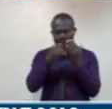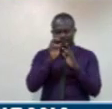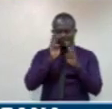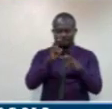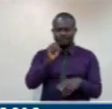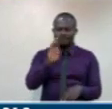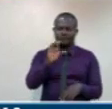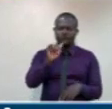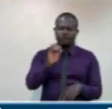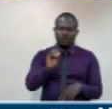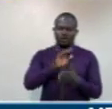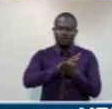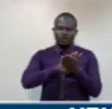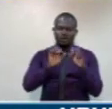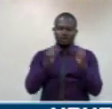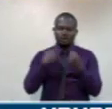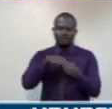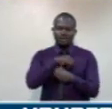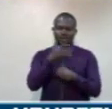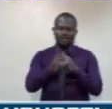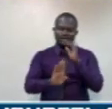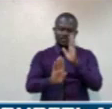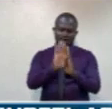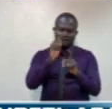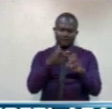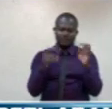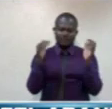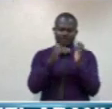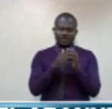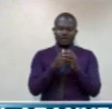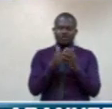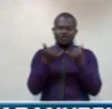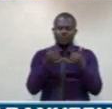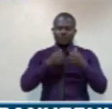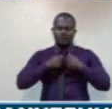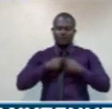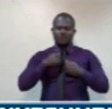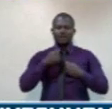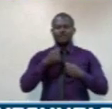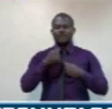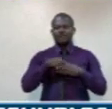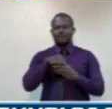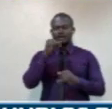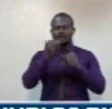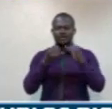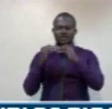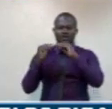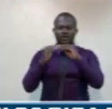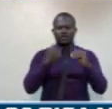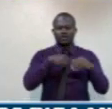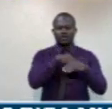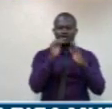umucyo system yacu dukoresha imaze gutera imbere ndetse hari u Rwanda ku rwego mpuzamahanga